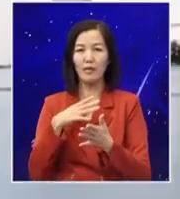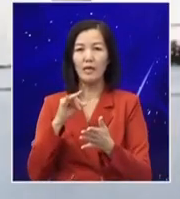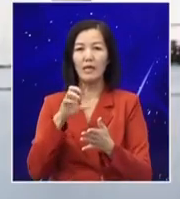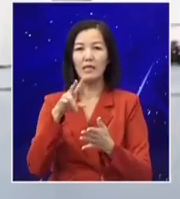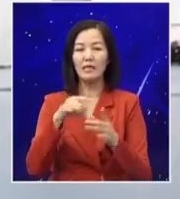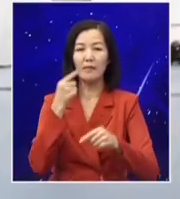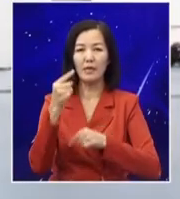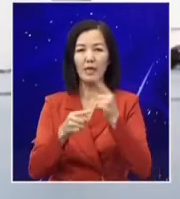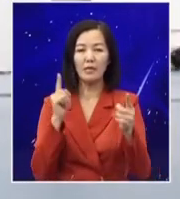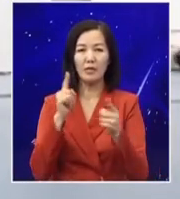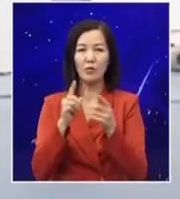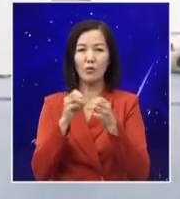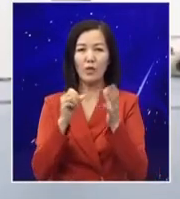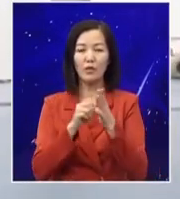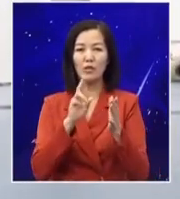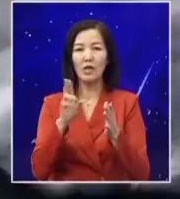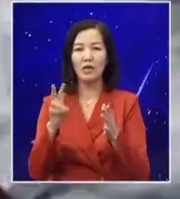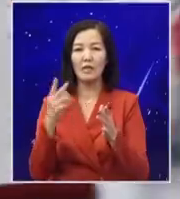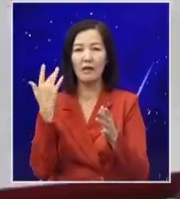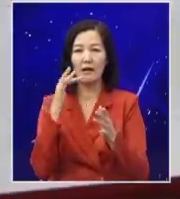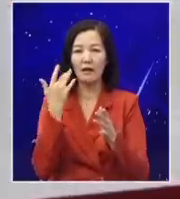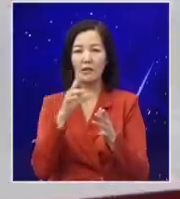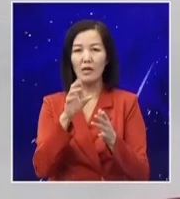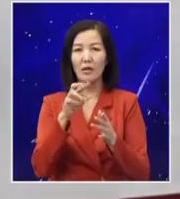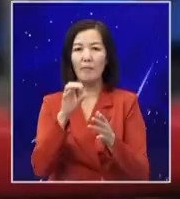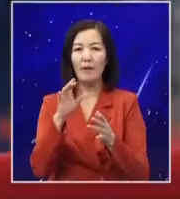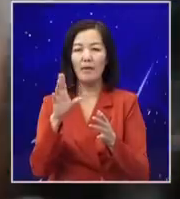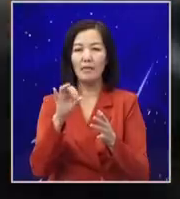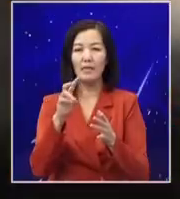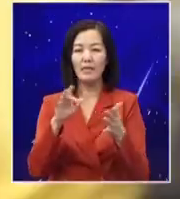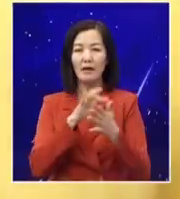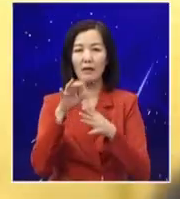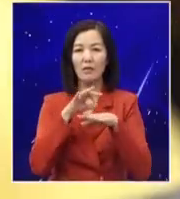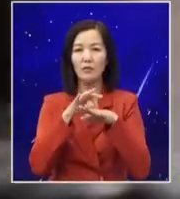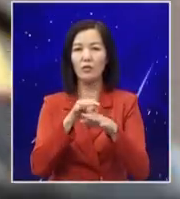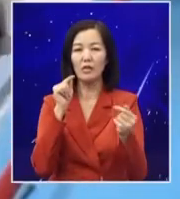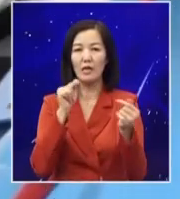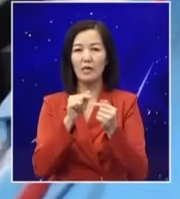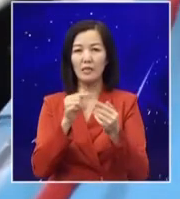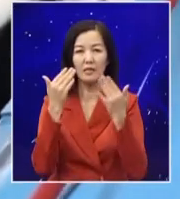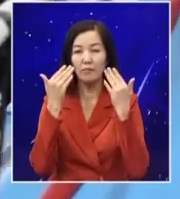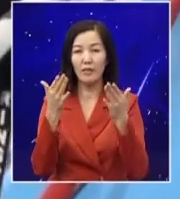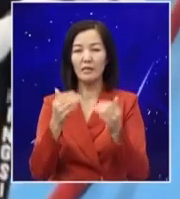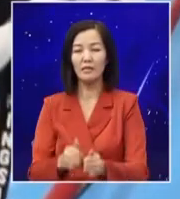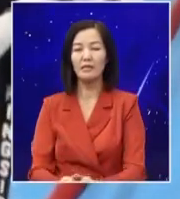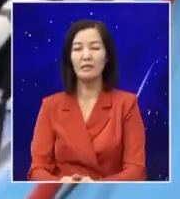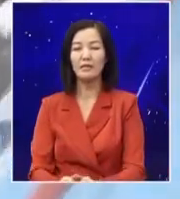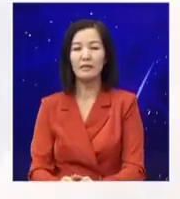келесі кездесуін 16 қазан күні АқШ-тың Палант Сити қаласында өткізеді. Бірақ оның қарсыласы әзірге анықталған